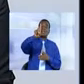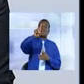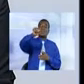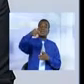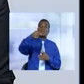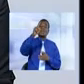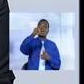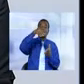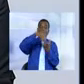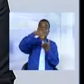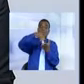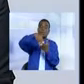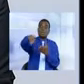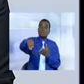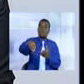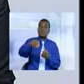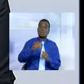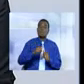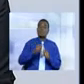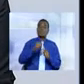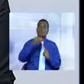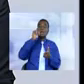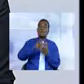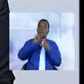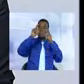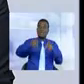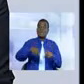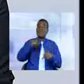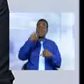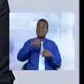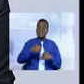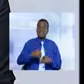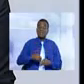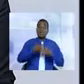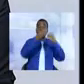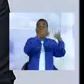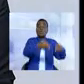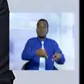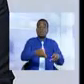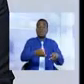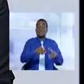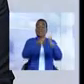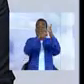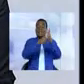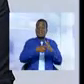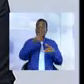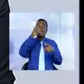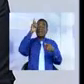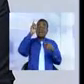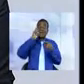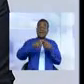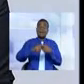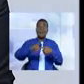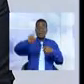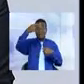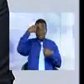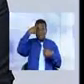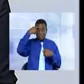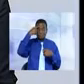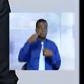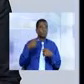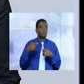milliards aux fournisseurs dont la dette a été validée par l'État sur les 98,3 milliards qui ont